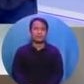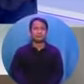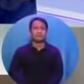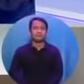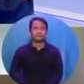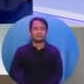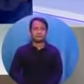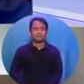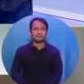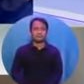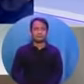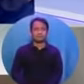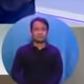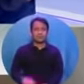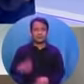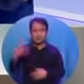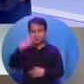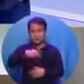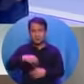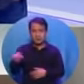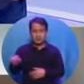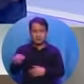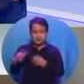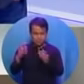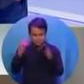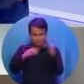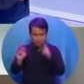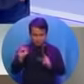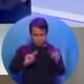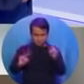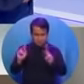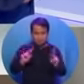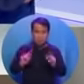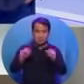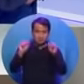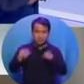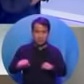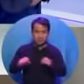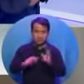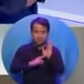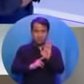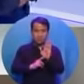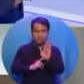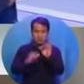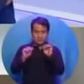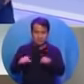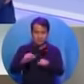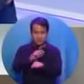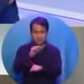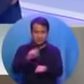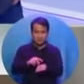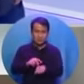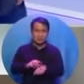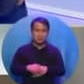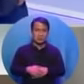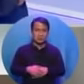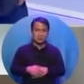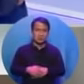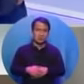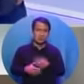po, pero ang ganda ng, ano nyo ha, yung performance nyo talagang pwede kayo maging representative ng bansa natin.